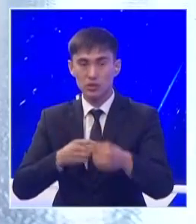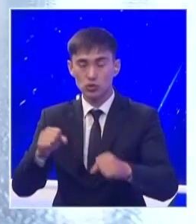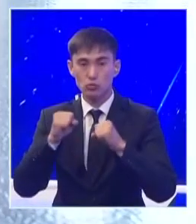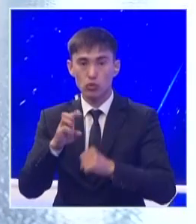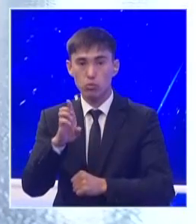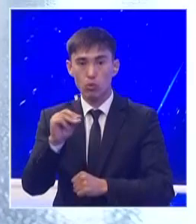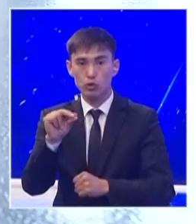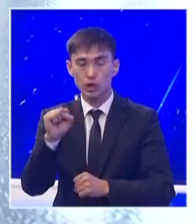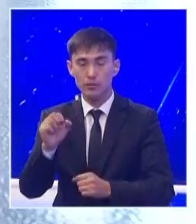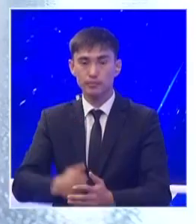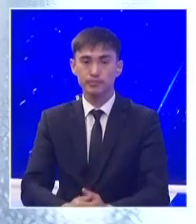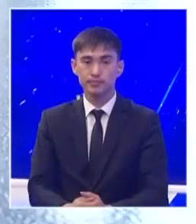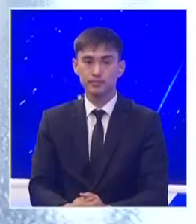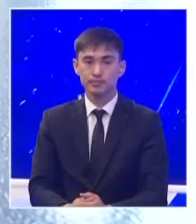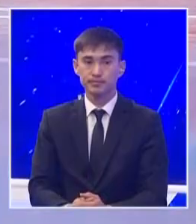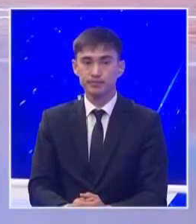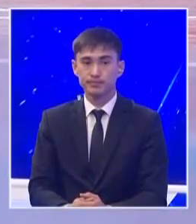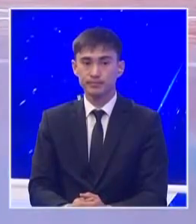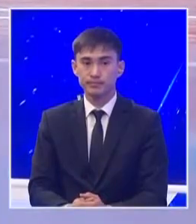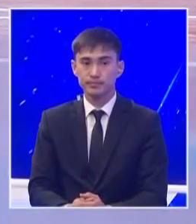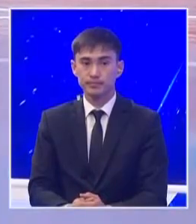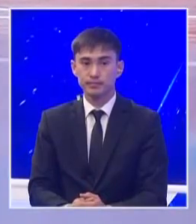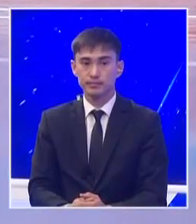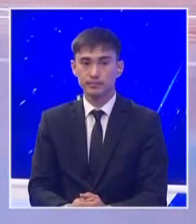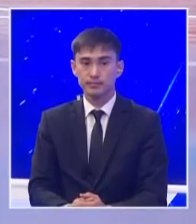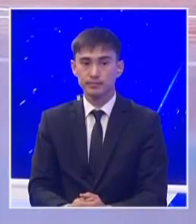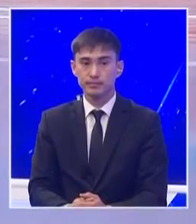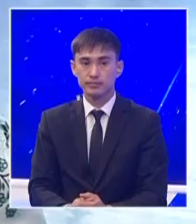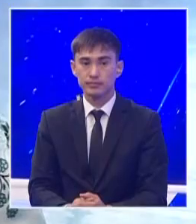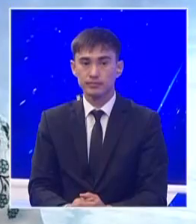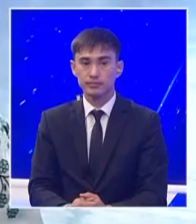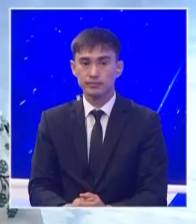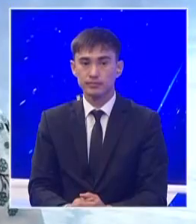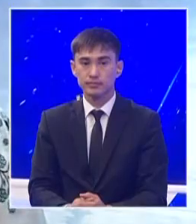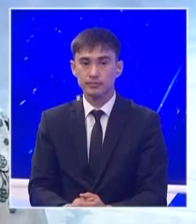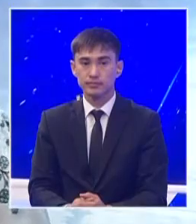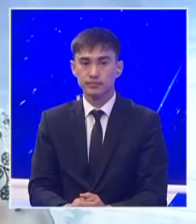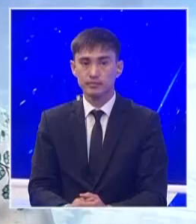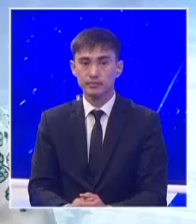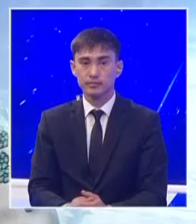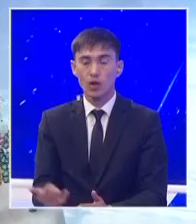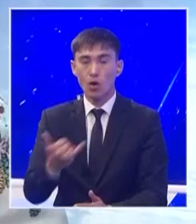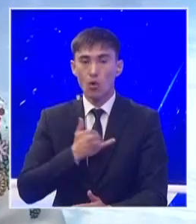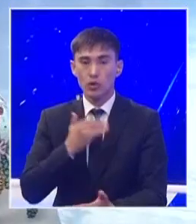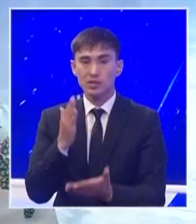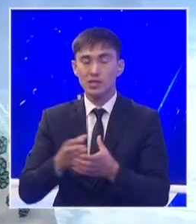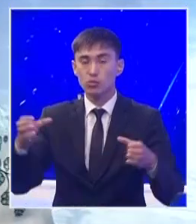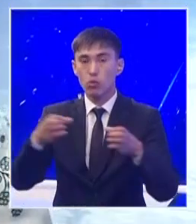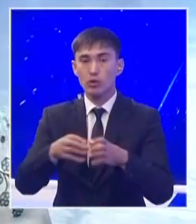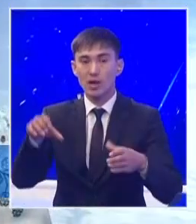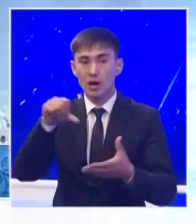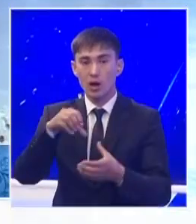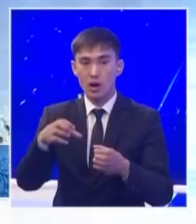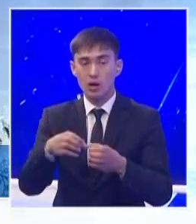спорта «Боча». У нас нас есть сборная команда. Эта сборная команда